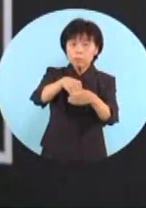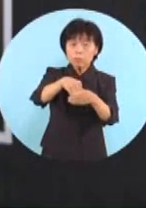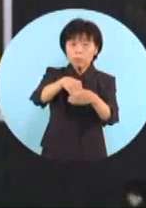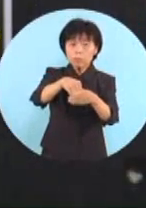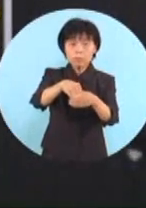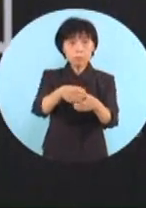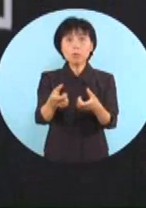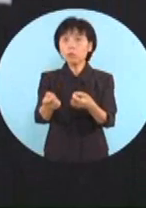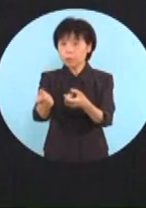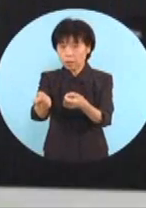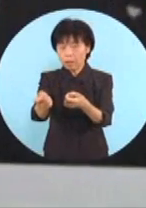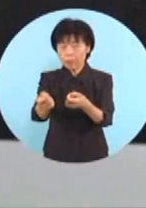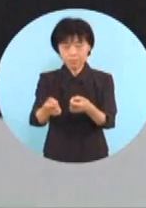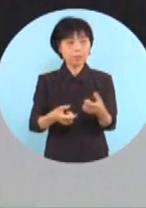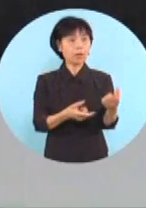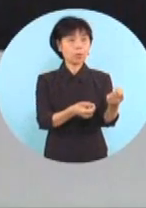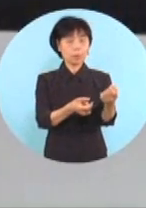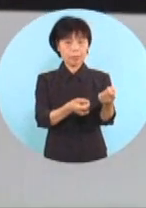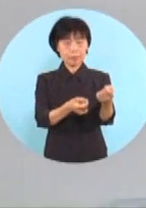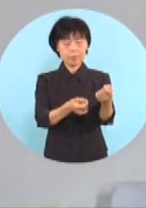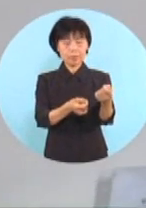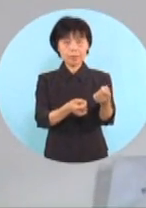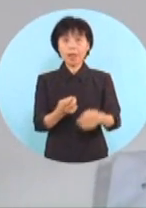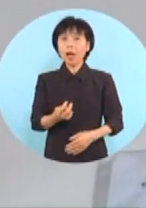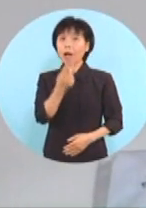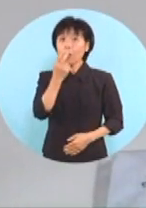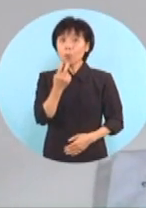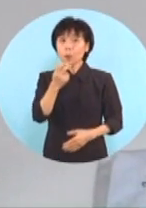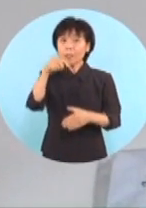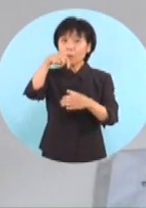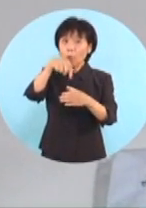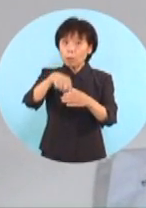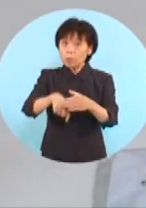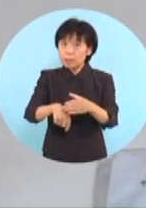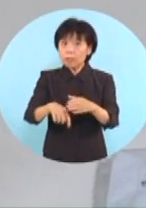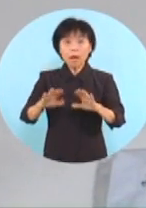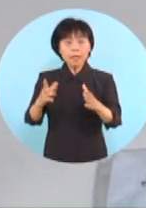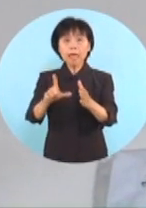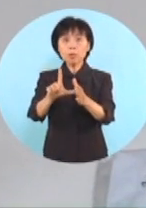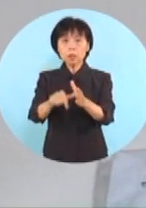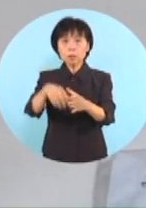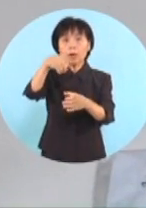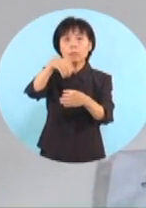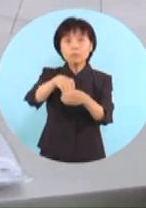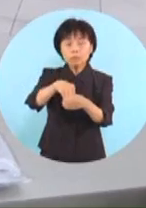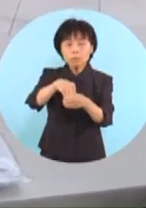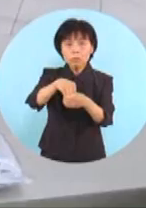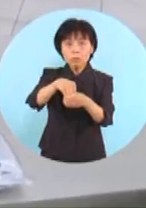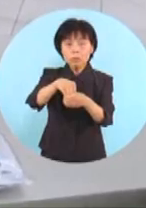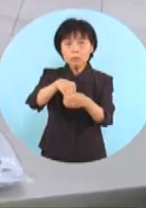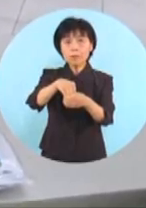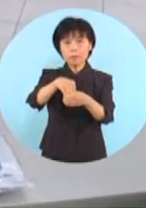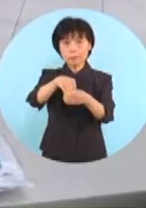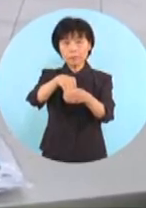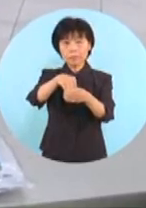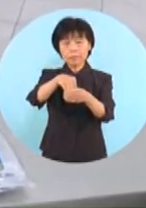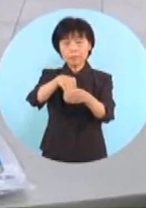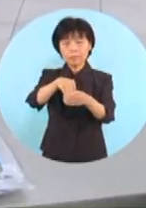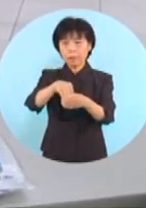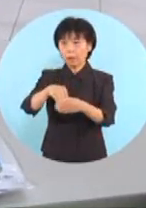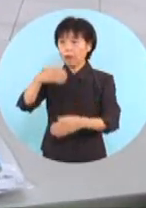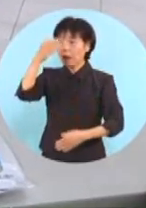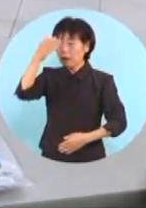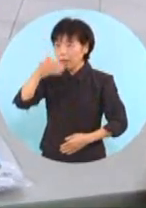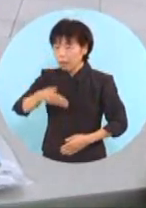が落ちませんね。 はい、落ちませんね。これ実は空気の通り道がないので、水が下に落ちてこれないんです。